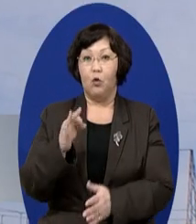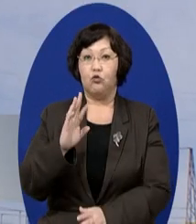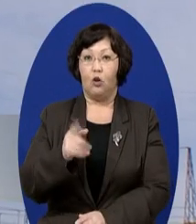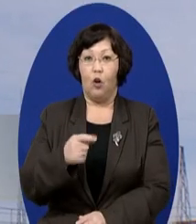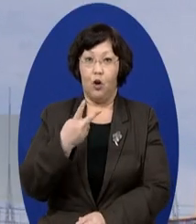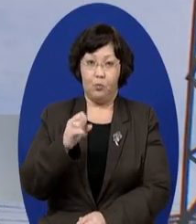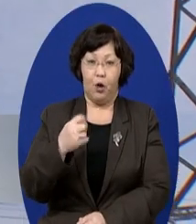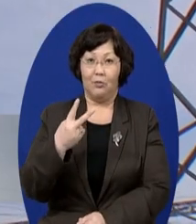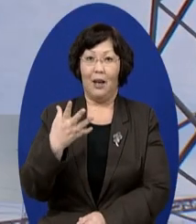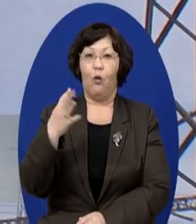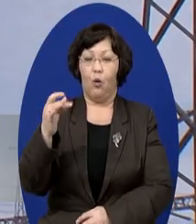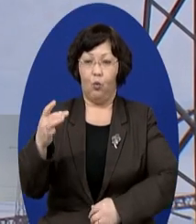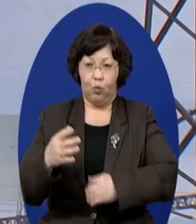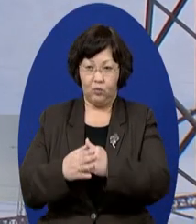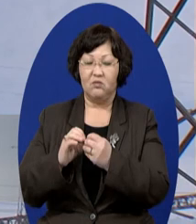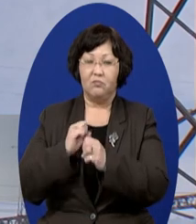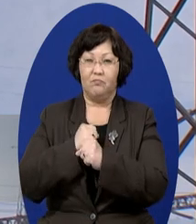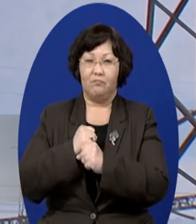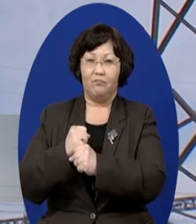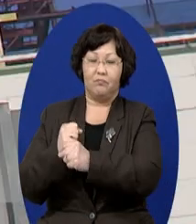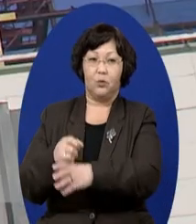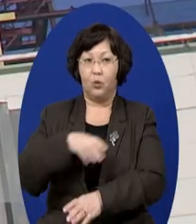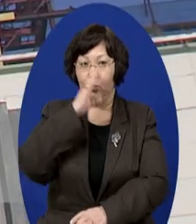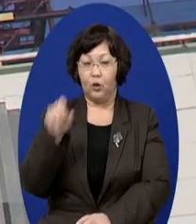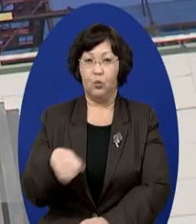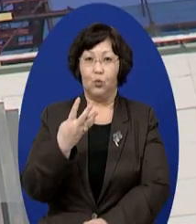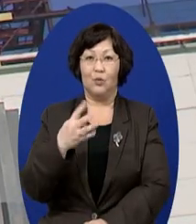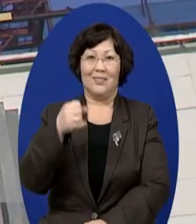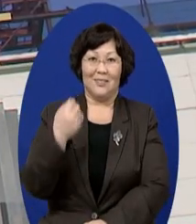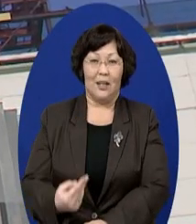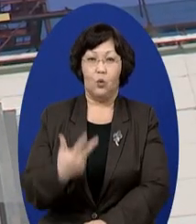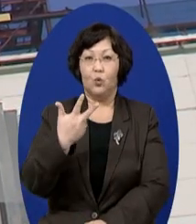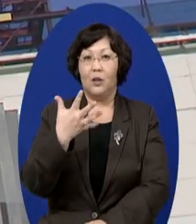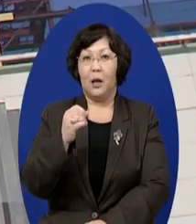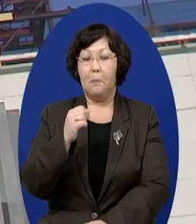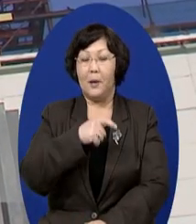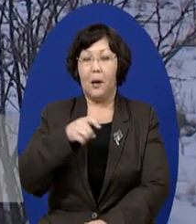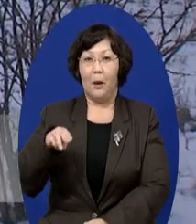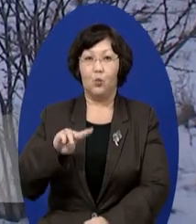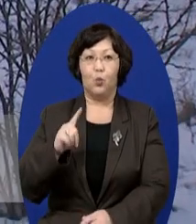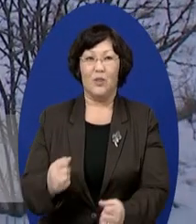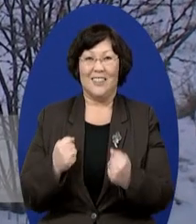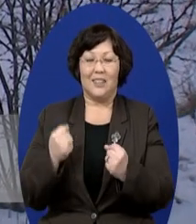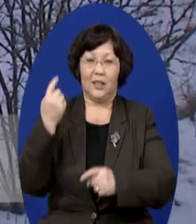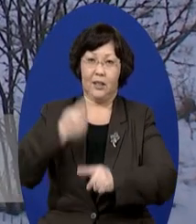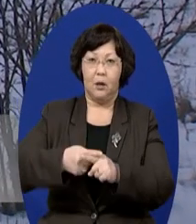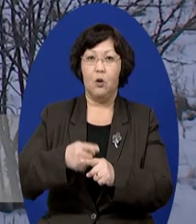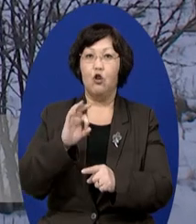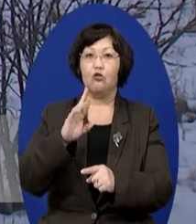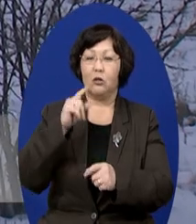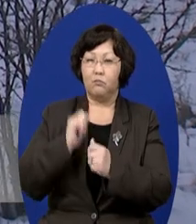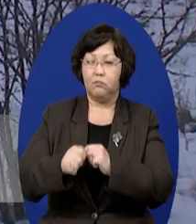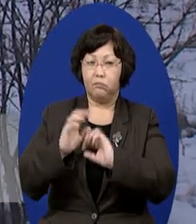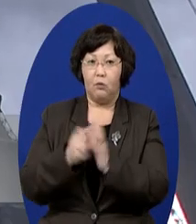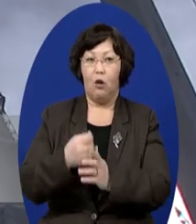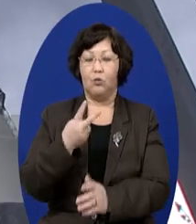2025 он хүртэл үргэлжлэнэ. Дулааны цахилгаан станц 4-ийн хүчин чадлыг 350 мегаваттар нэмнэ. Нийт өртөг